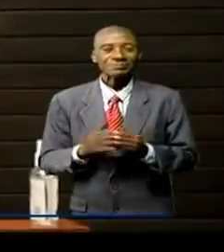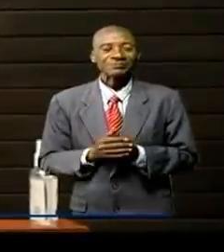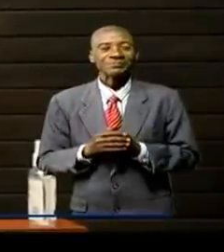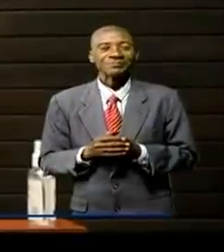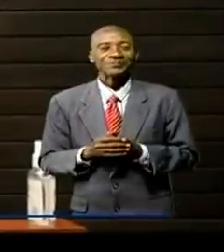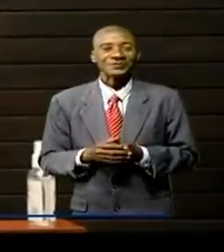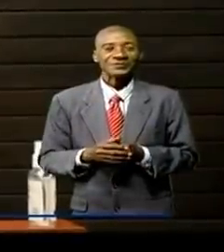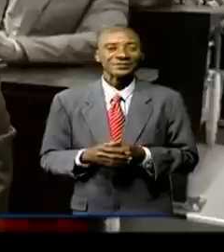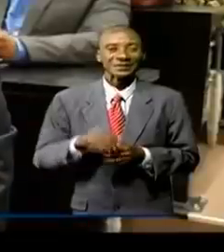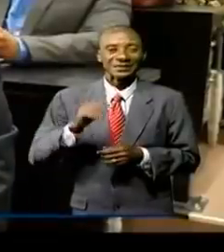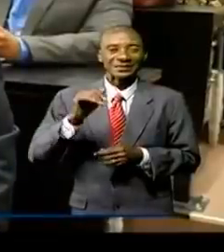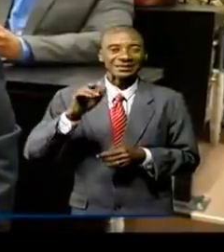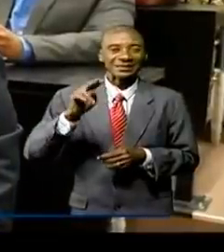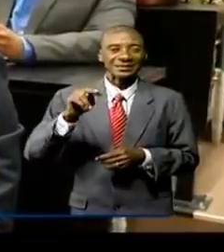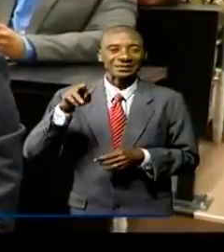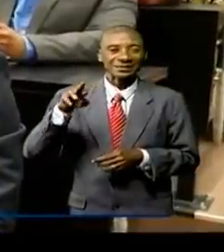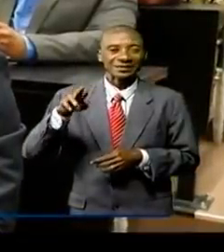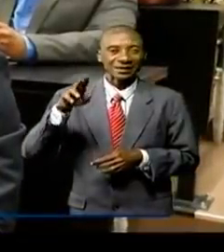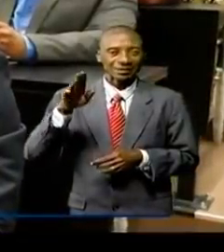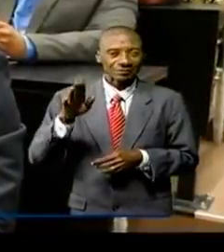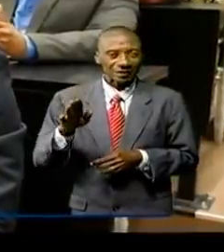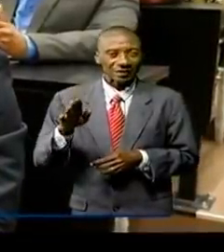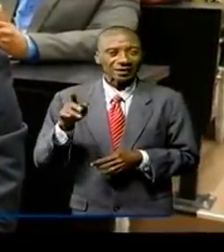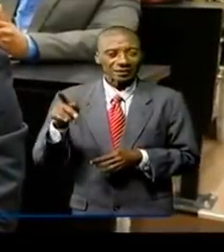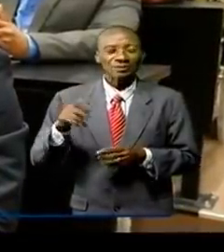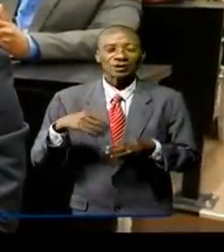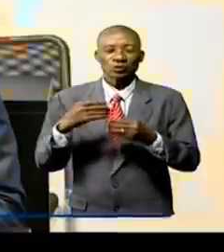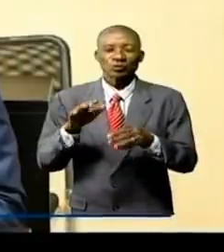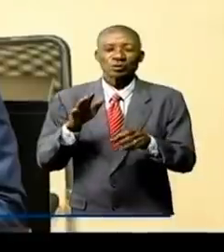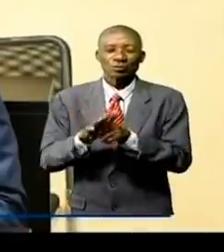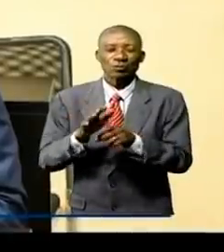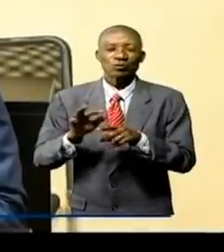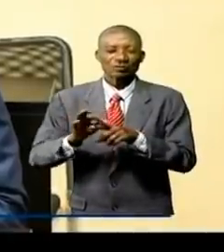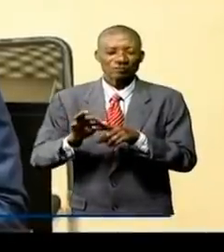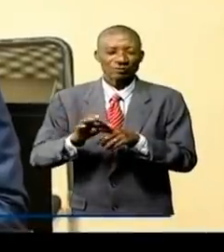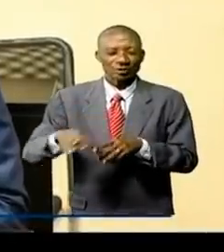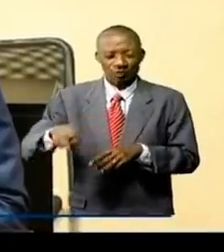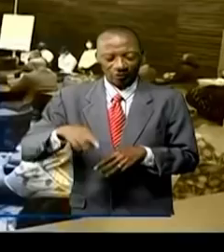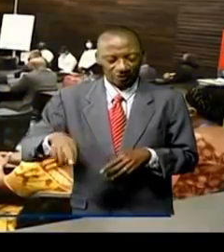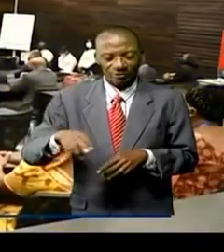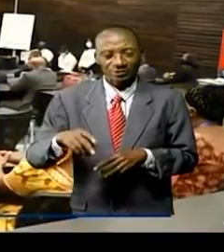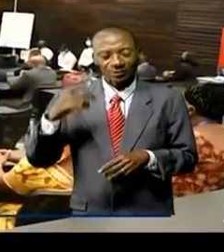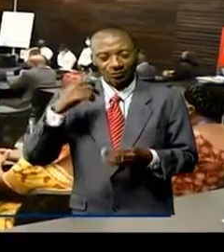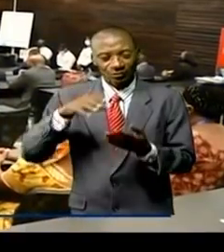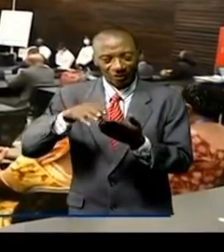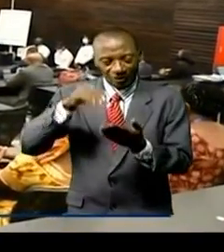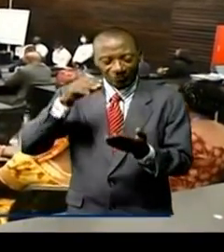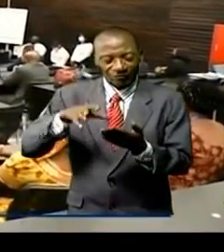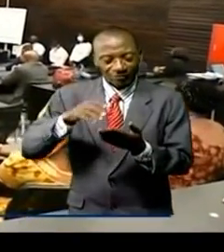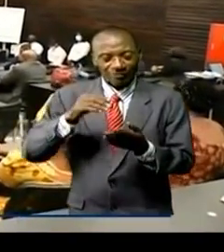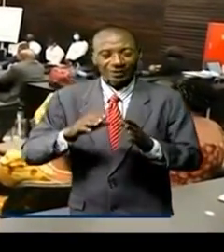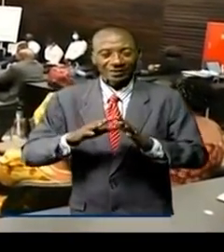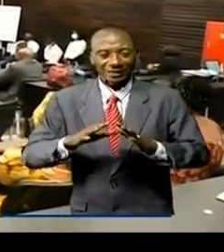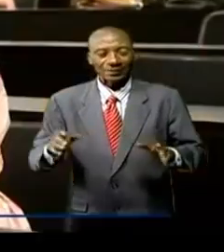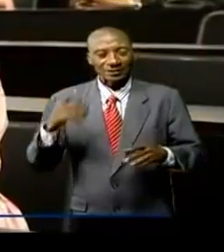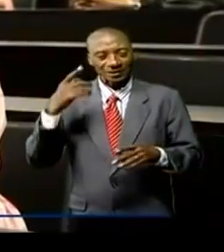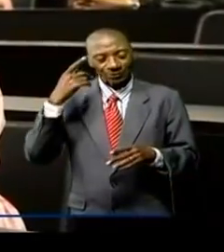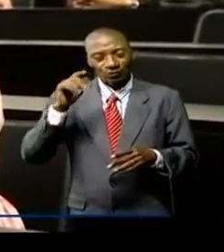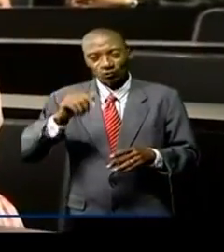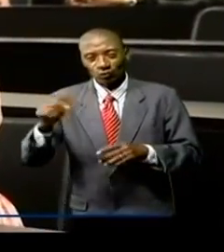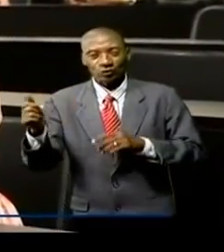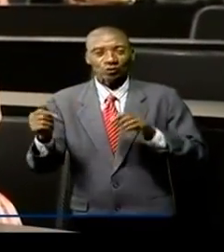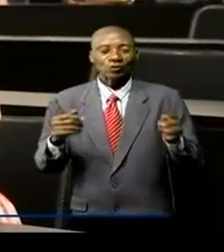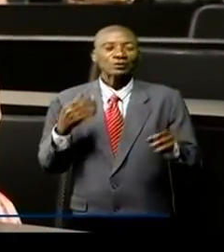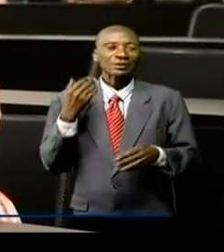a co-organisé plusieurs formations régionales dans le cadre du renforcement des capacités de lutte contre les maladies au profit d'autres